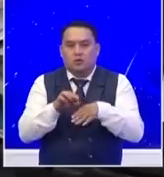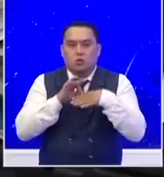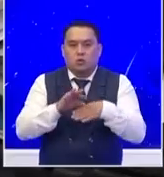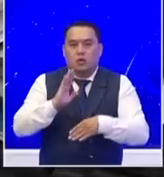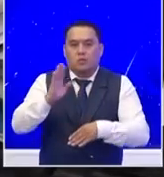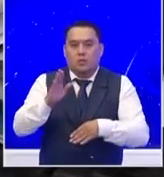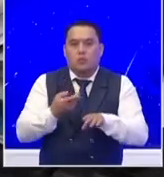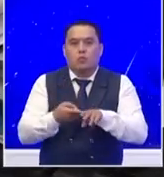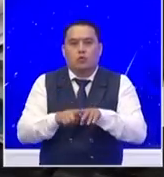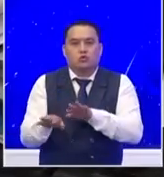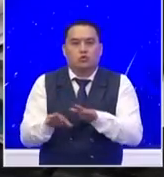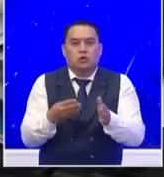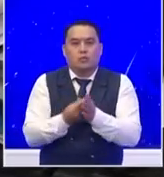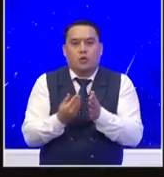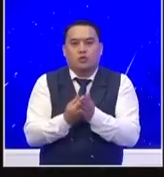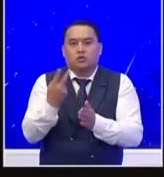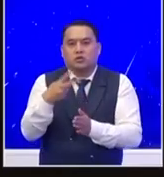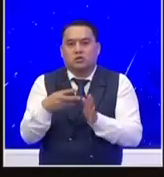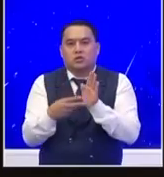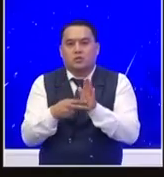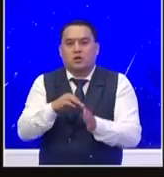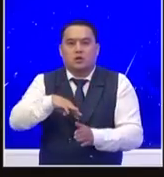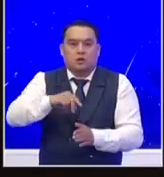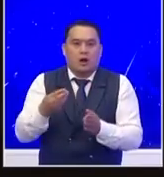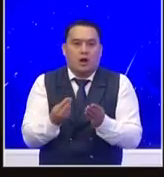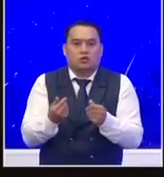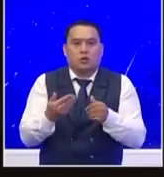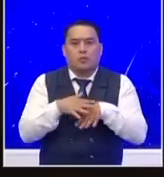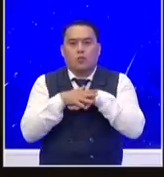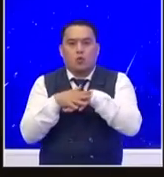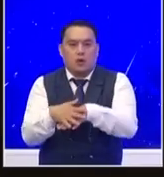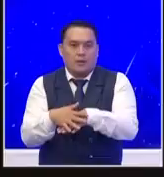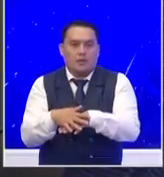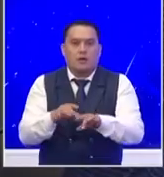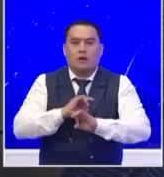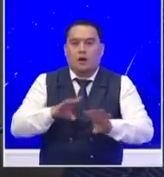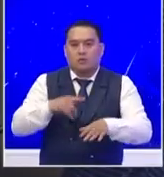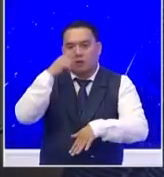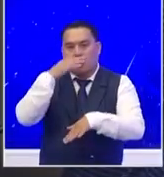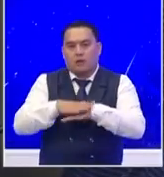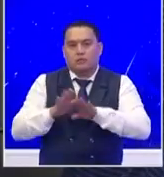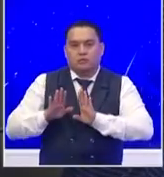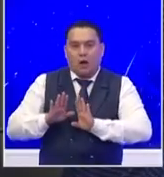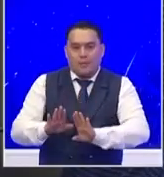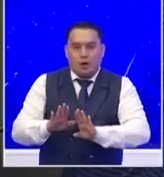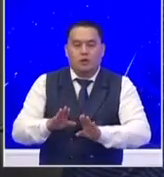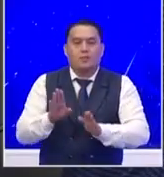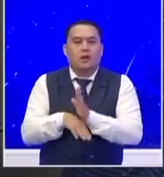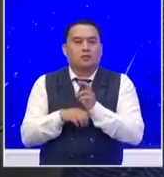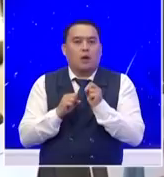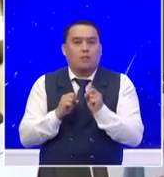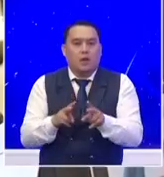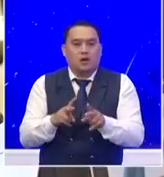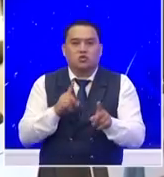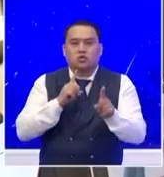өтпек. Бұл шараларға бюджеттен 27 миллиард теңгеге жуық қаражат бөлінген. Жиын соңында Ләззат Махатұлы жолдардағы қауіпсіздік